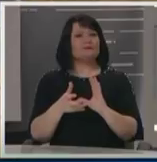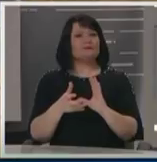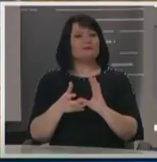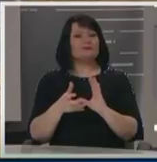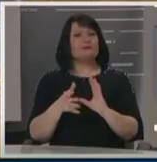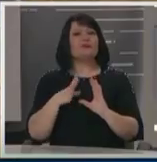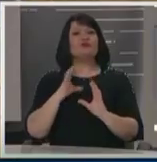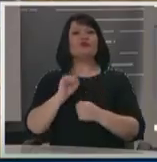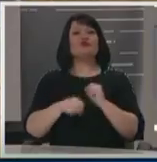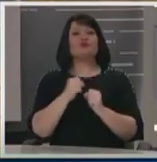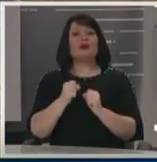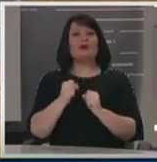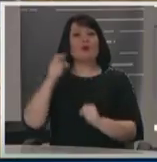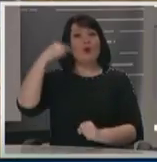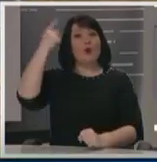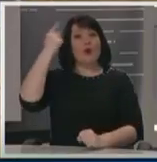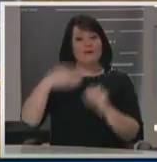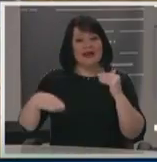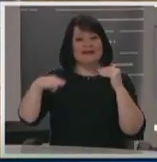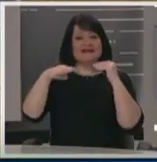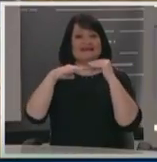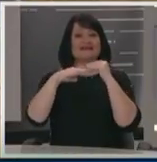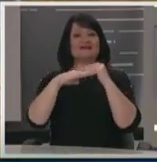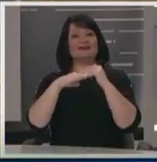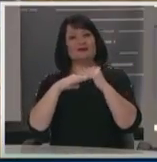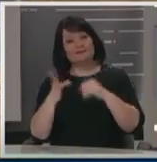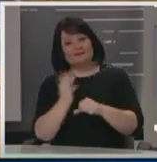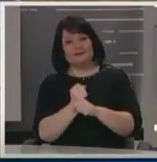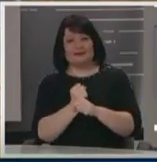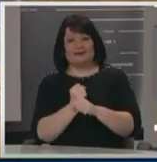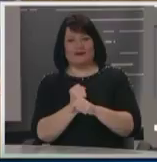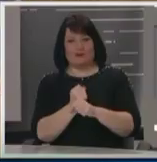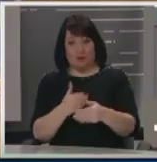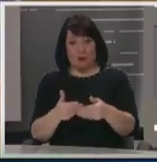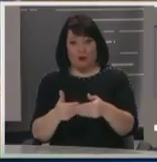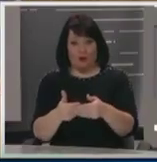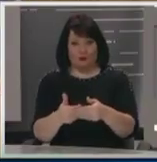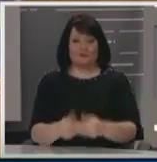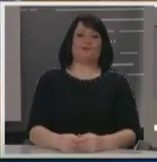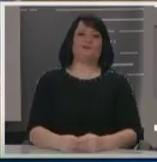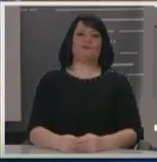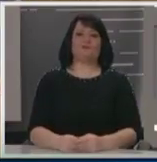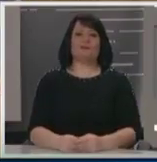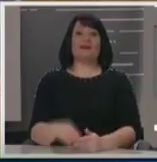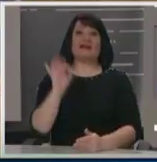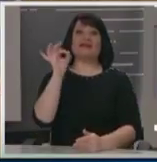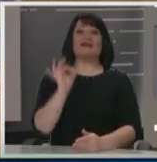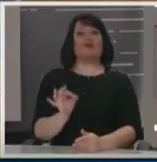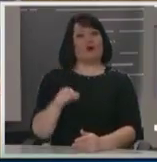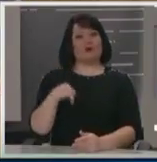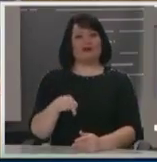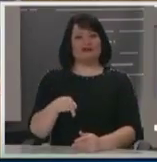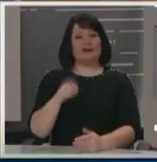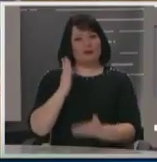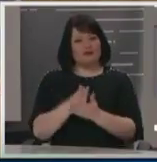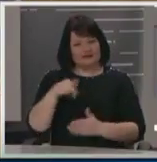κοντά το όραμα της ισότητας των δύο φύλων. Θεωρώ λοιπόν ιδιαίτερα συμβολικό το γεγονός ότι